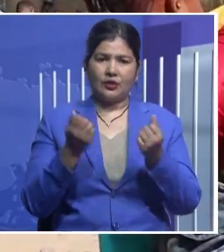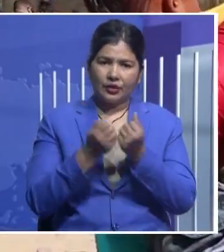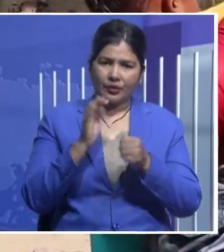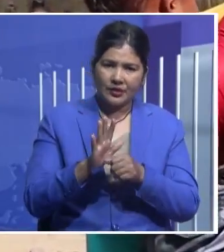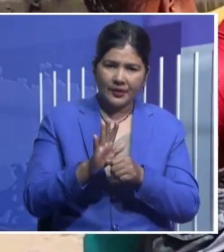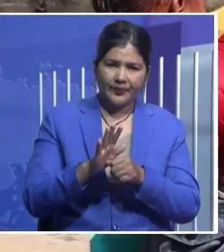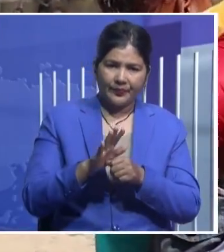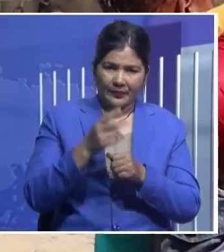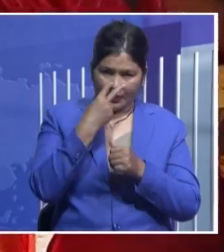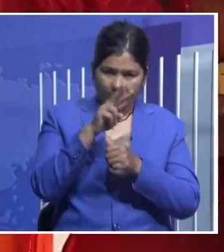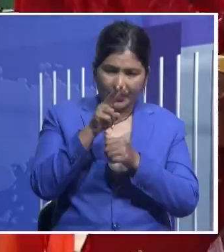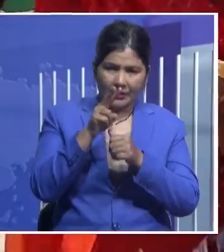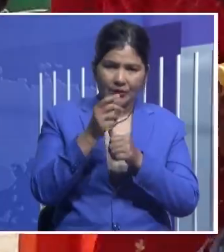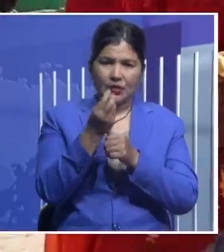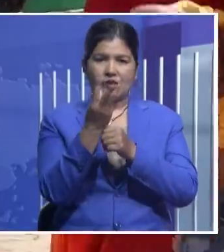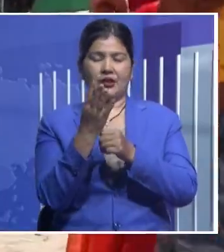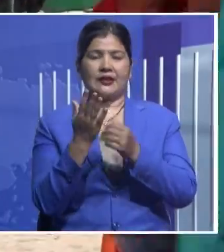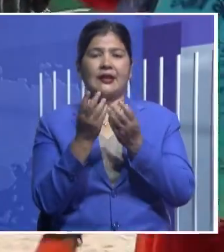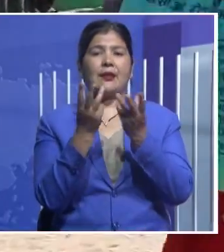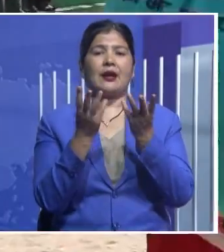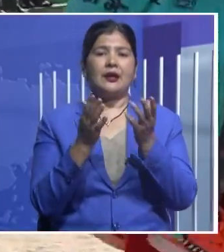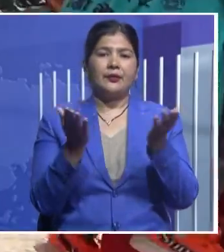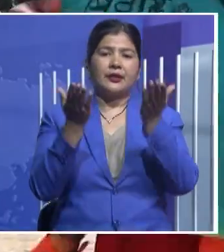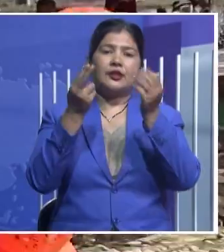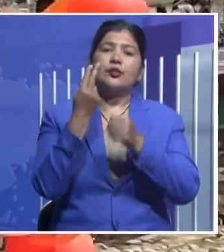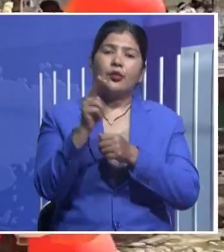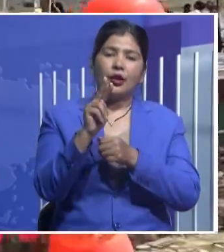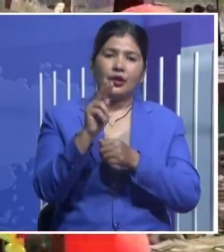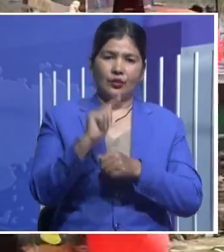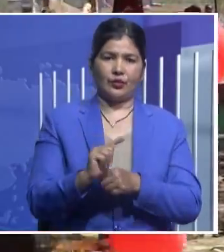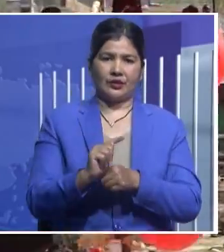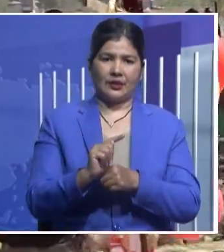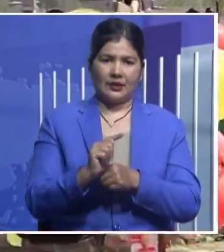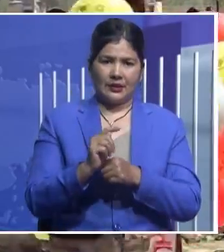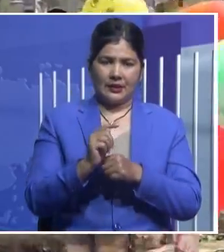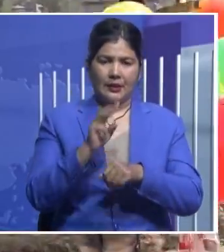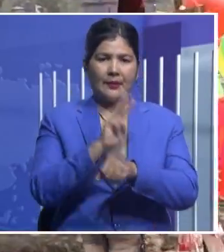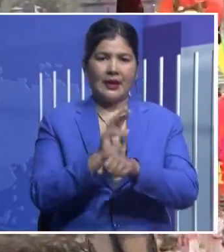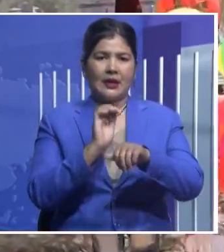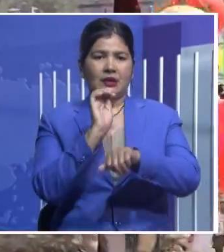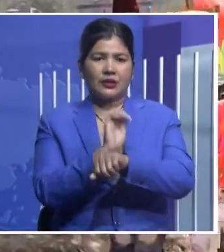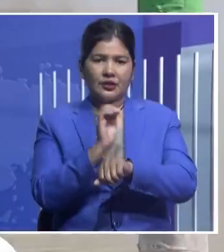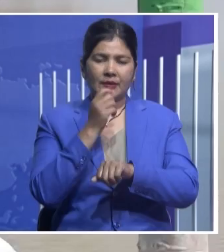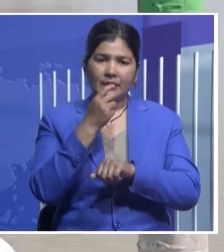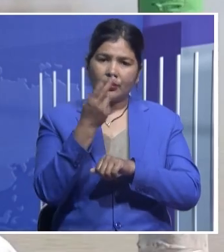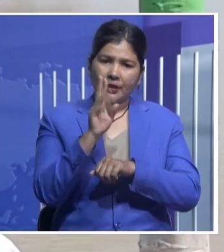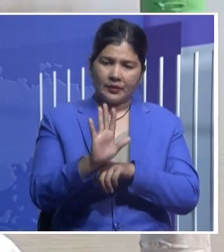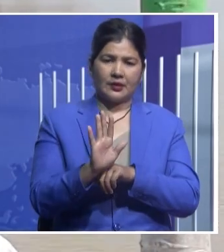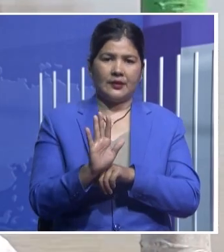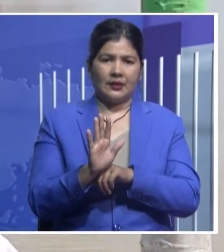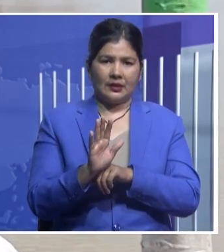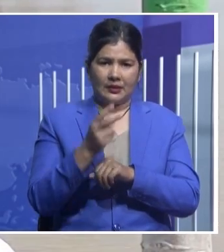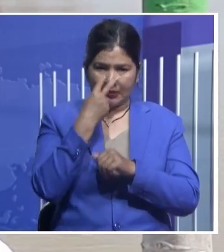पर्यटकहरूको संख्यामा वृद्धि भएको जखेरा शिवालय धार्मिक विकास प्रतिष्ठानका महासचिव लोकमणि बन्जारीले बताउनुभयो।